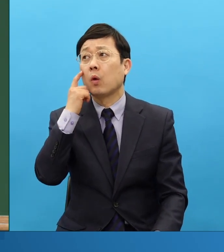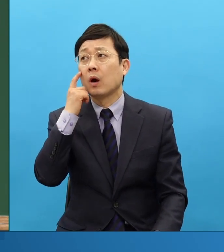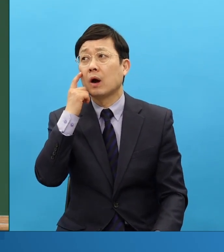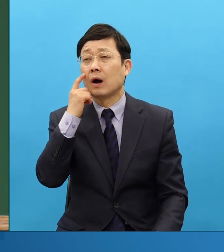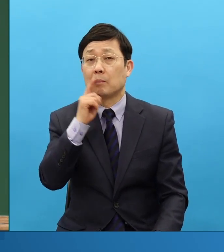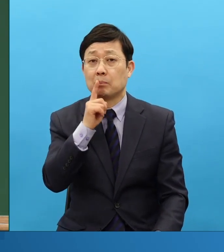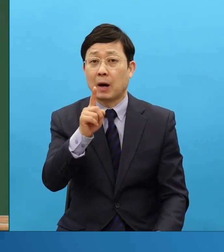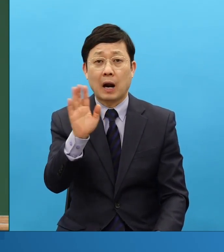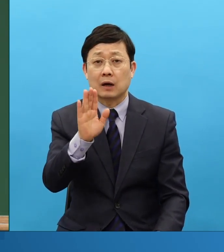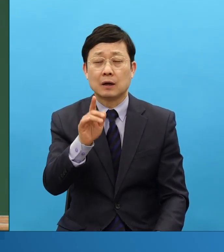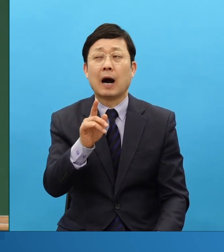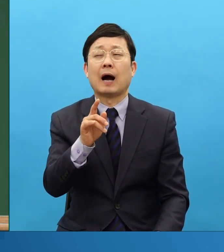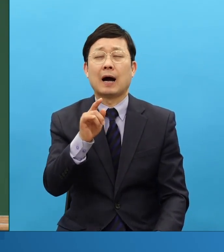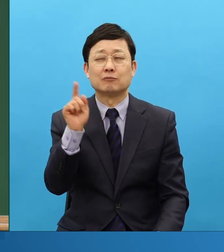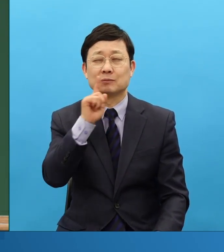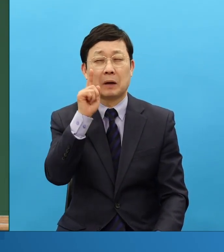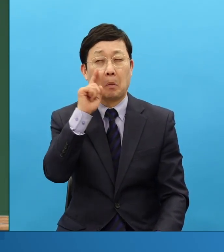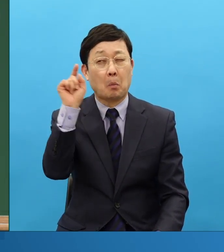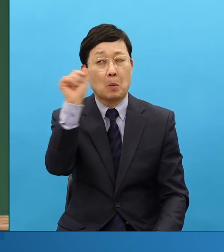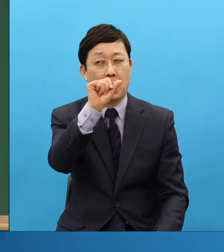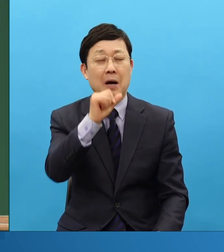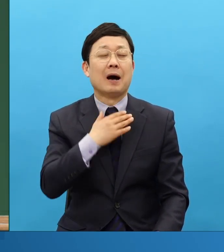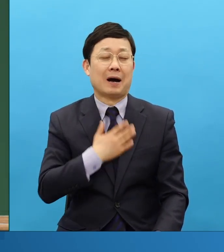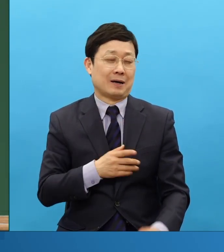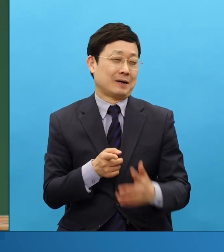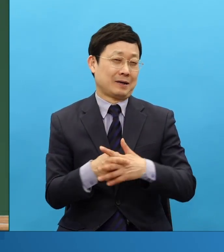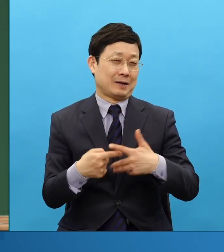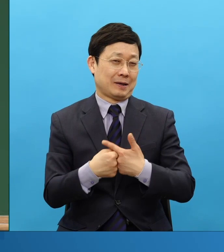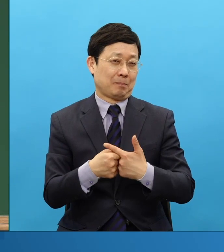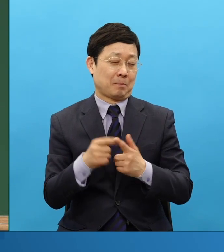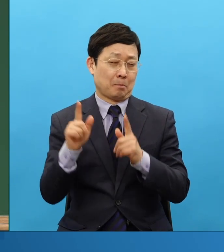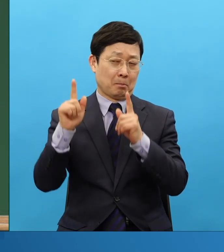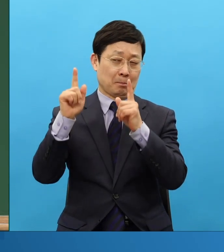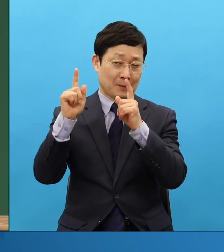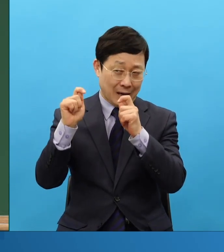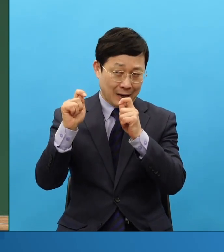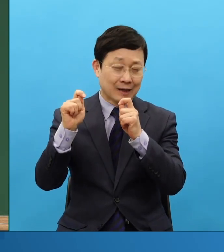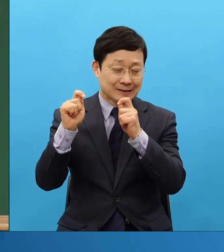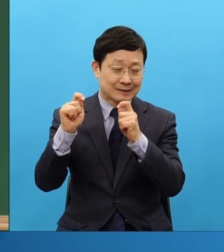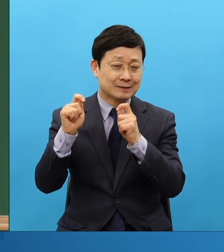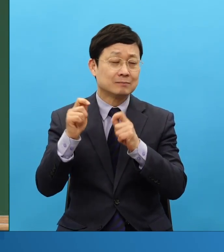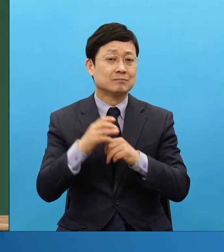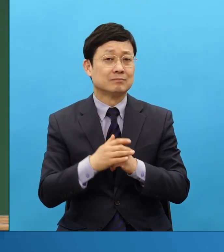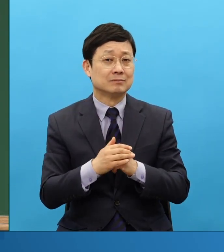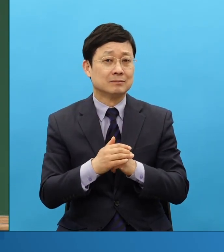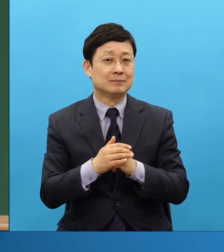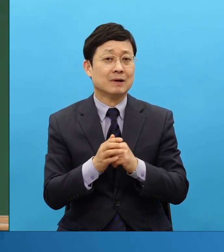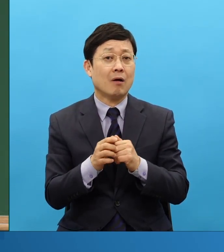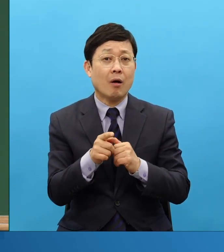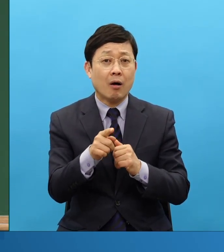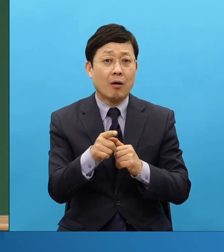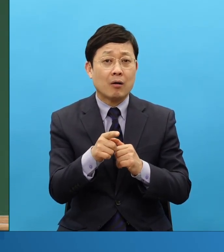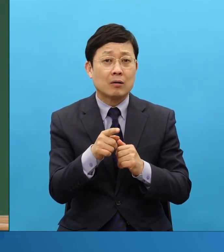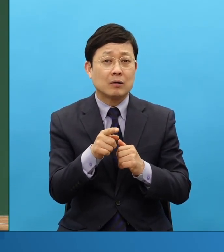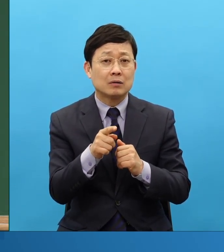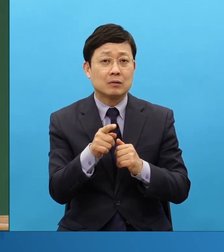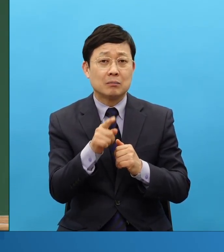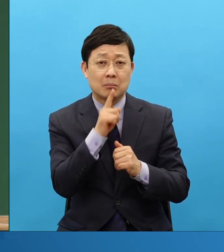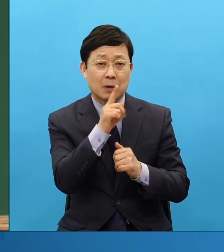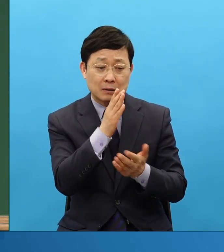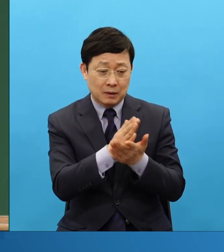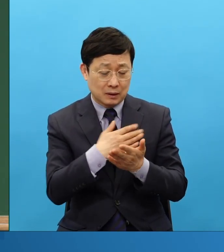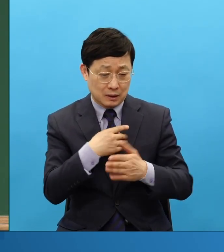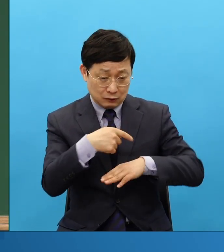거예요. But Esther didn't ask why. She understood. 이게 중요합니다. This is important. 하나도 어려운 거 아닌데 알아들을 뿐 어려운 게 아니에요. It's not hard at all. 말하지 마.